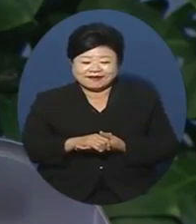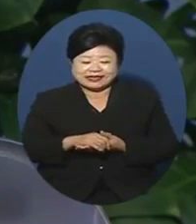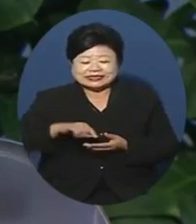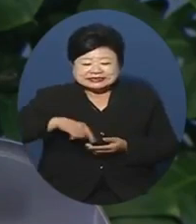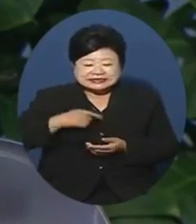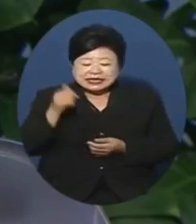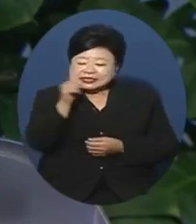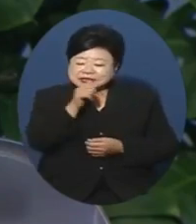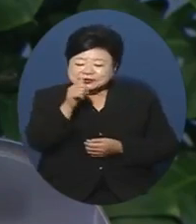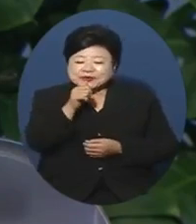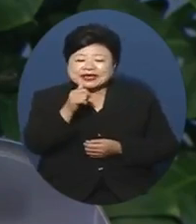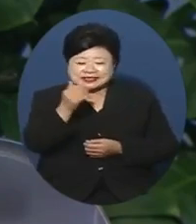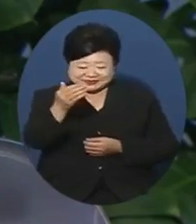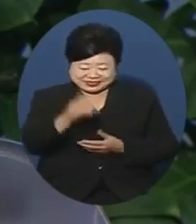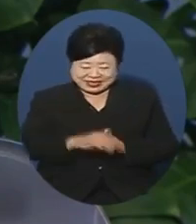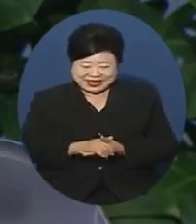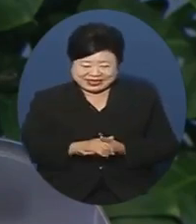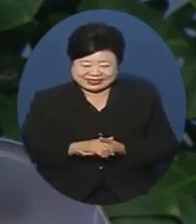자기 소개를 했습니다.